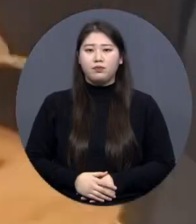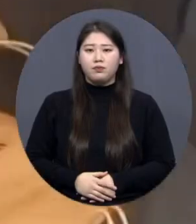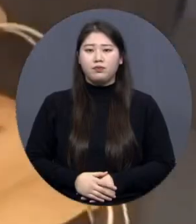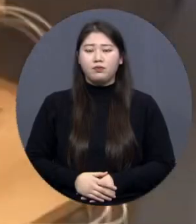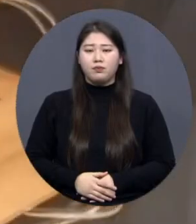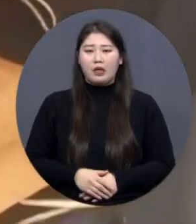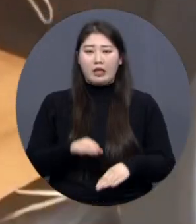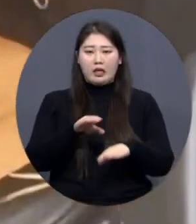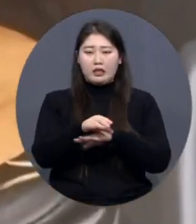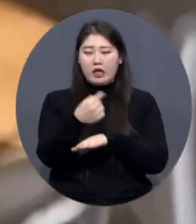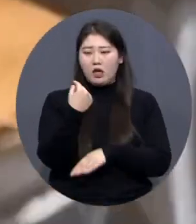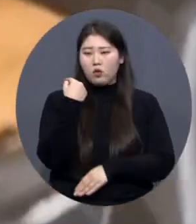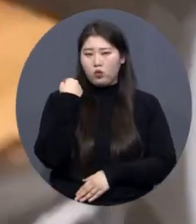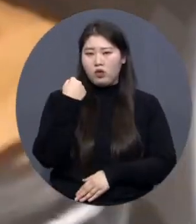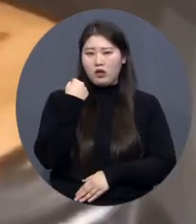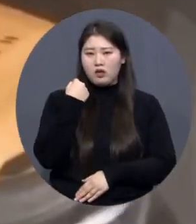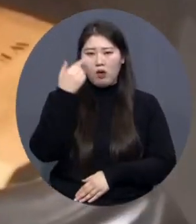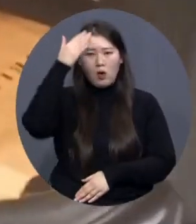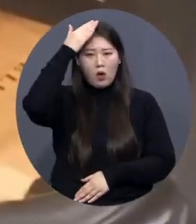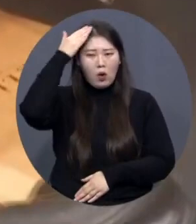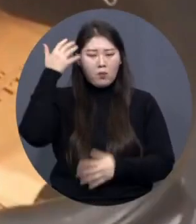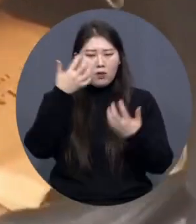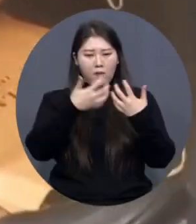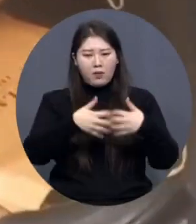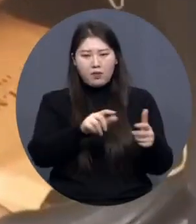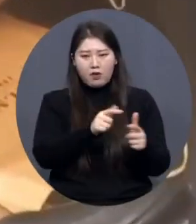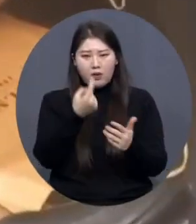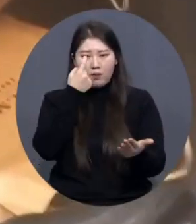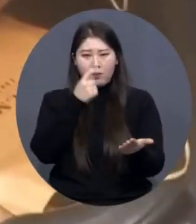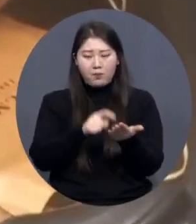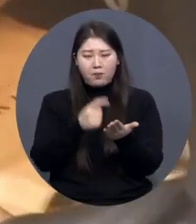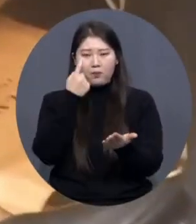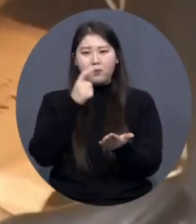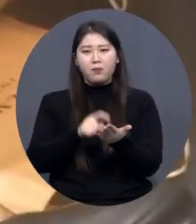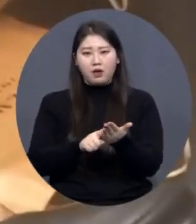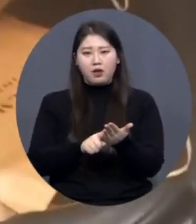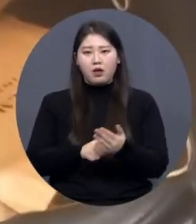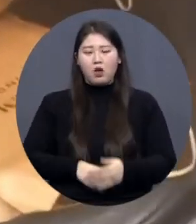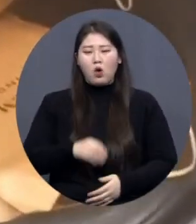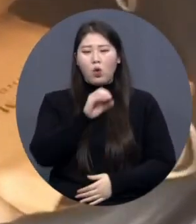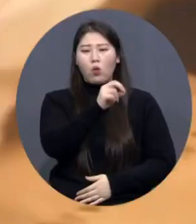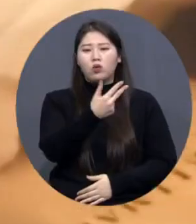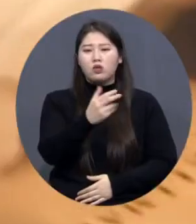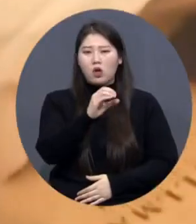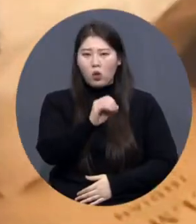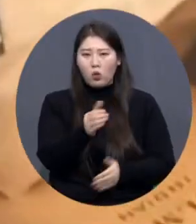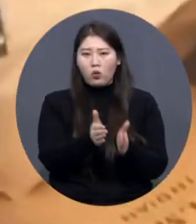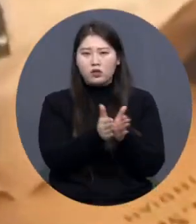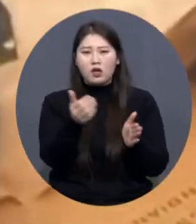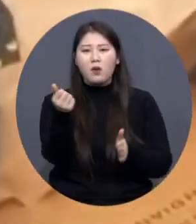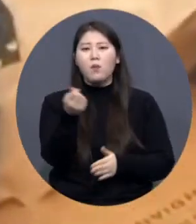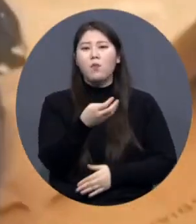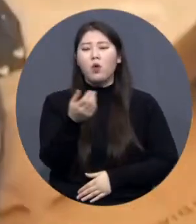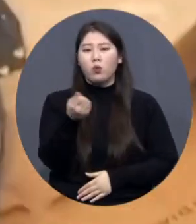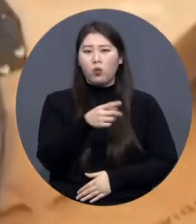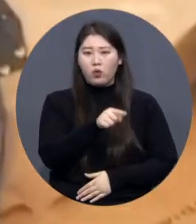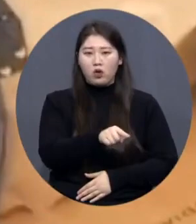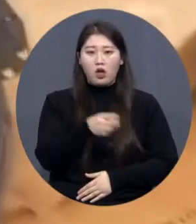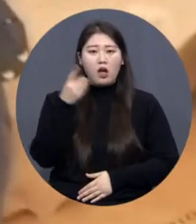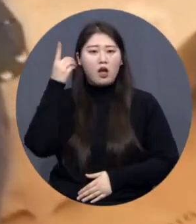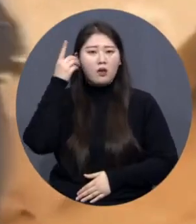차량 뒷좌석에서 검은색 장비 여러 대가 옵 070으로 시작하는 국제 전화번호를